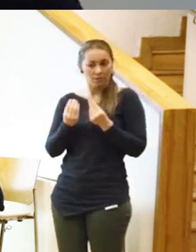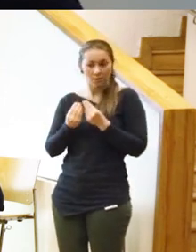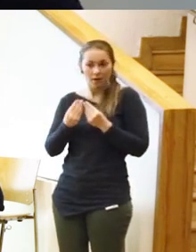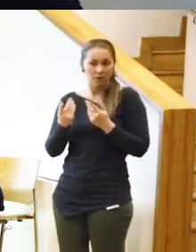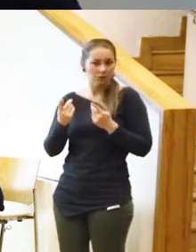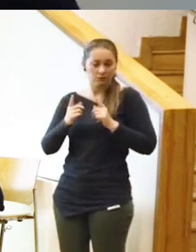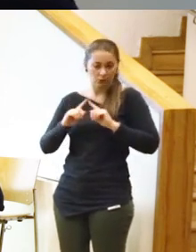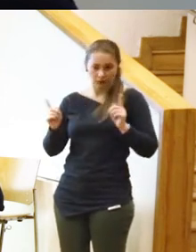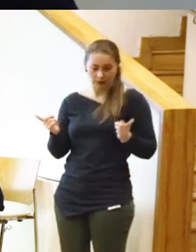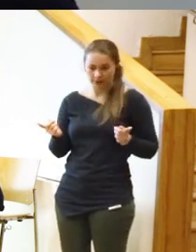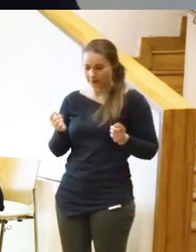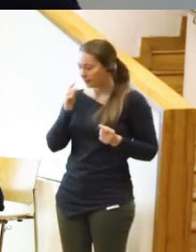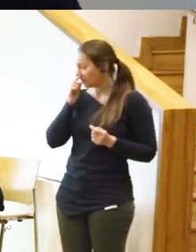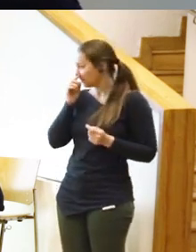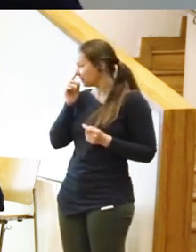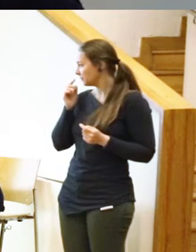Vlastně